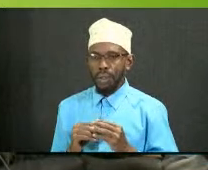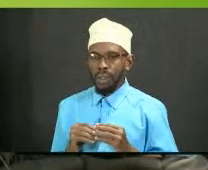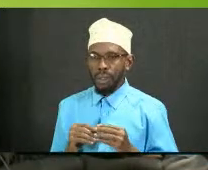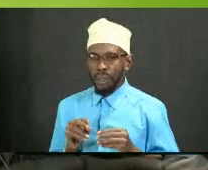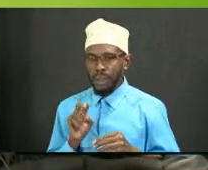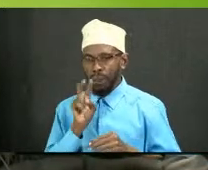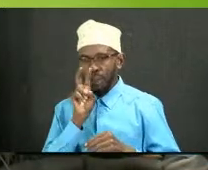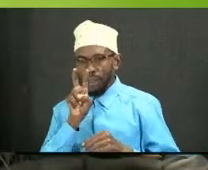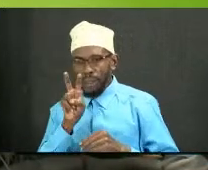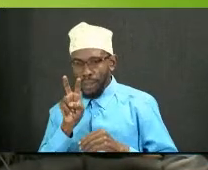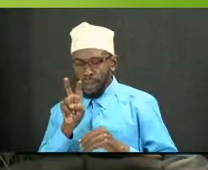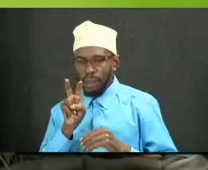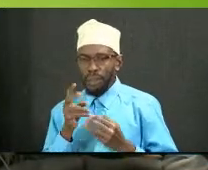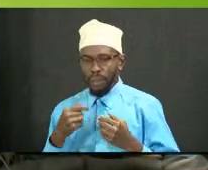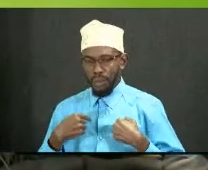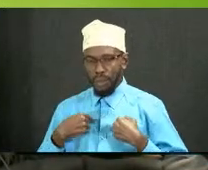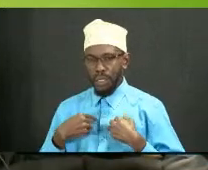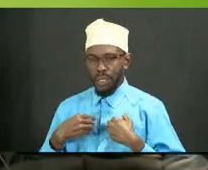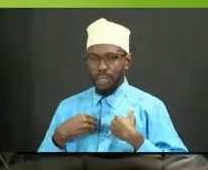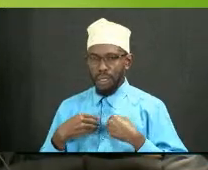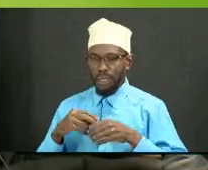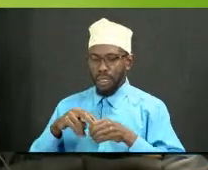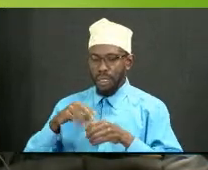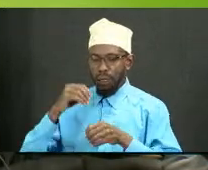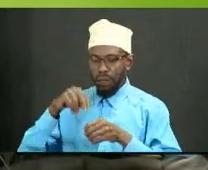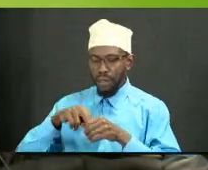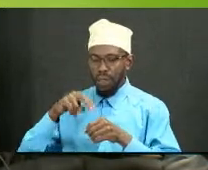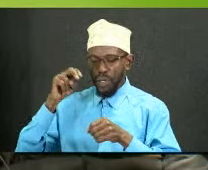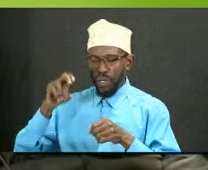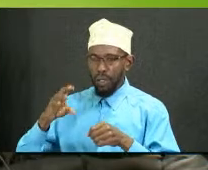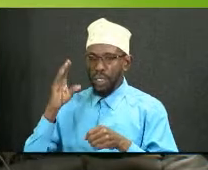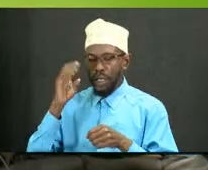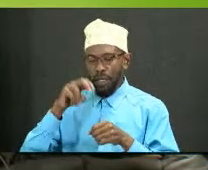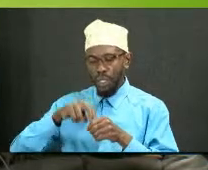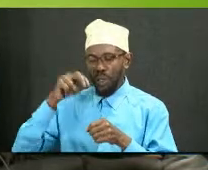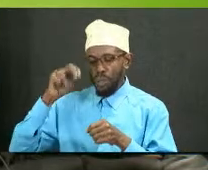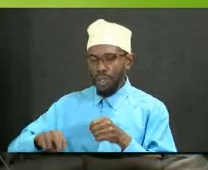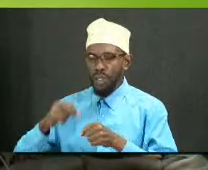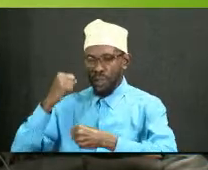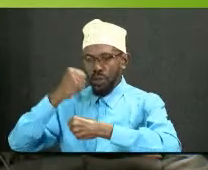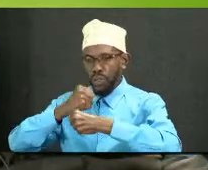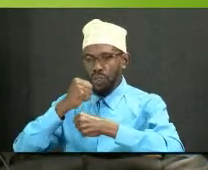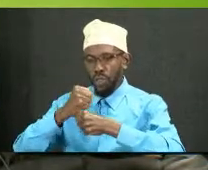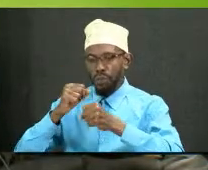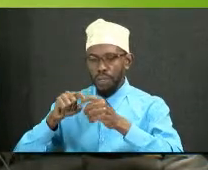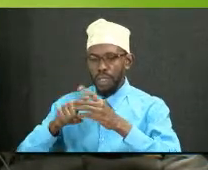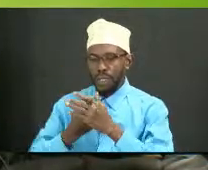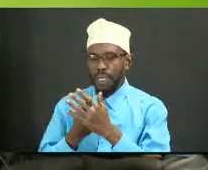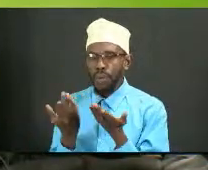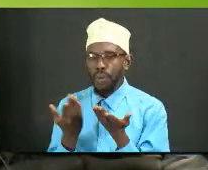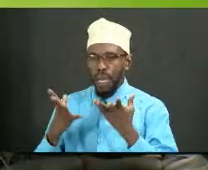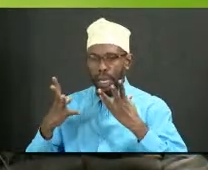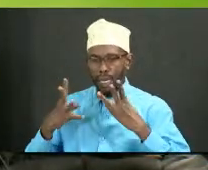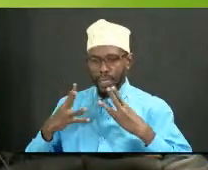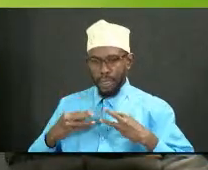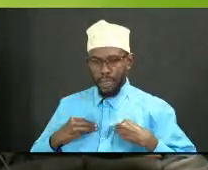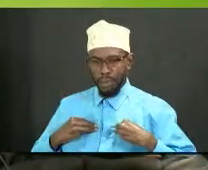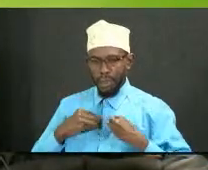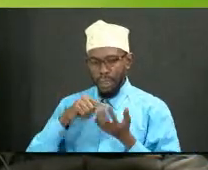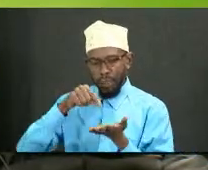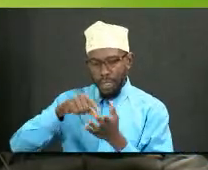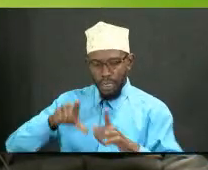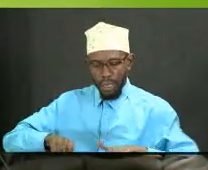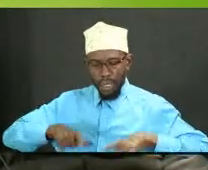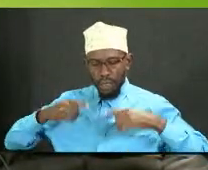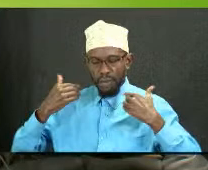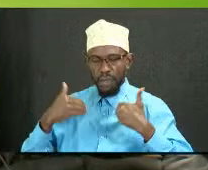yani kuangalia kuwa ndio nimepoteza hii ajira. Naanzia wapi ili kukubali hii hali